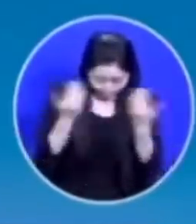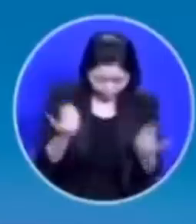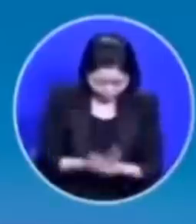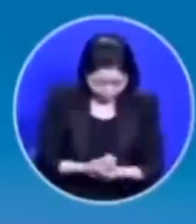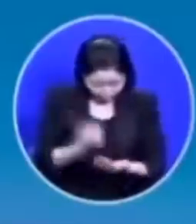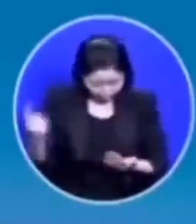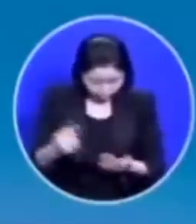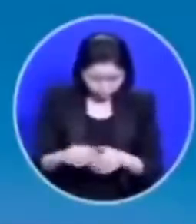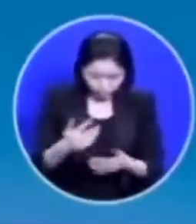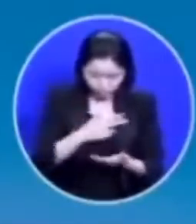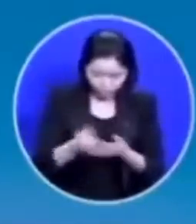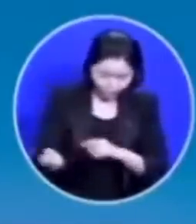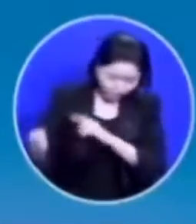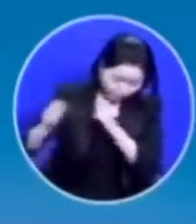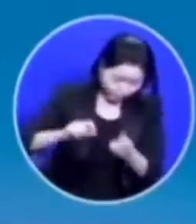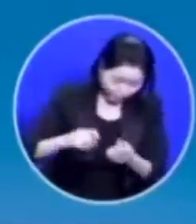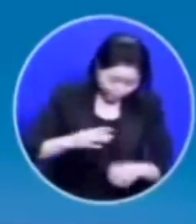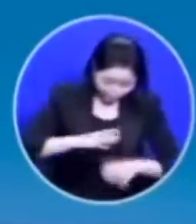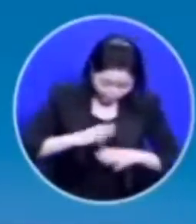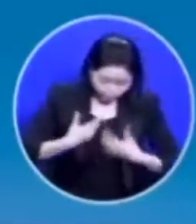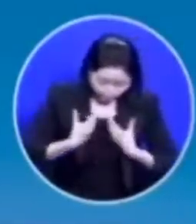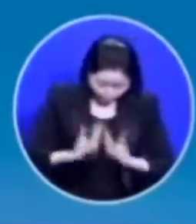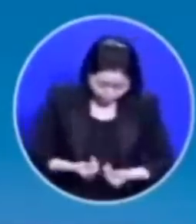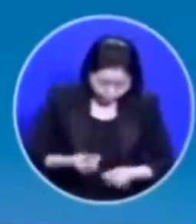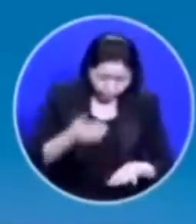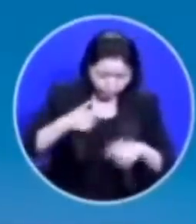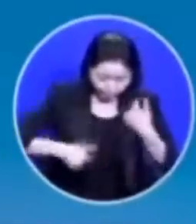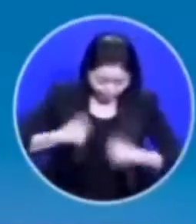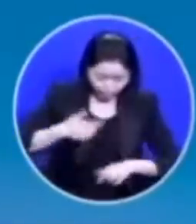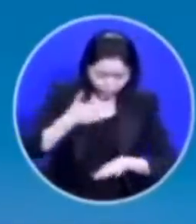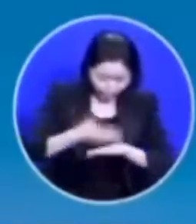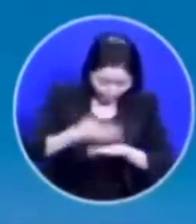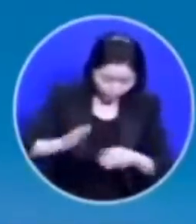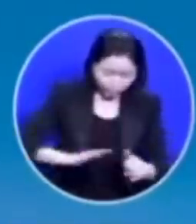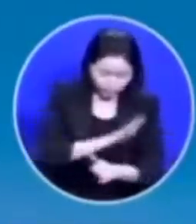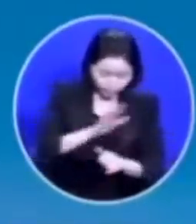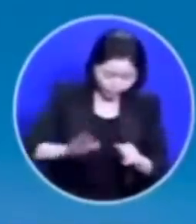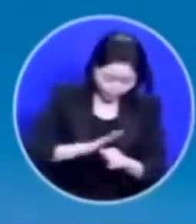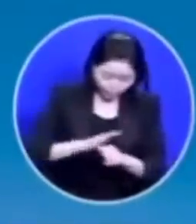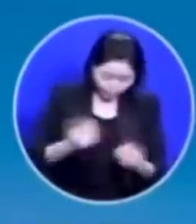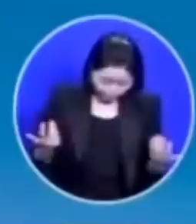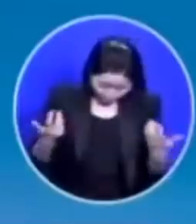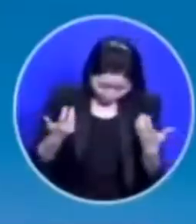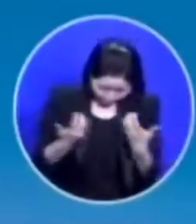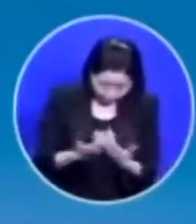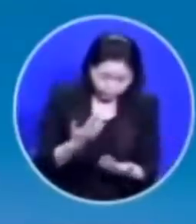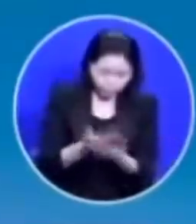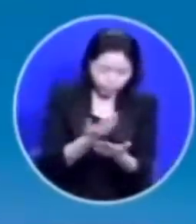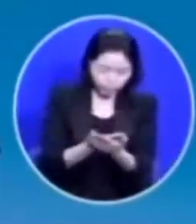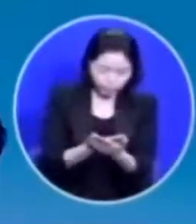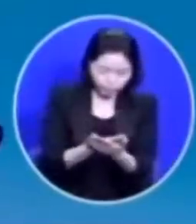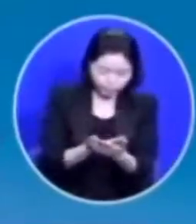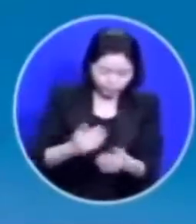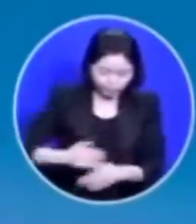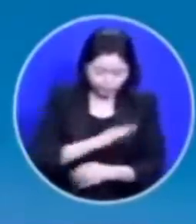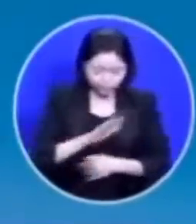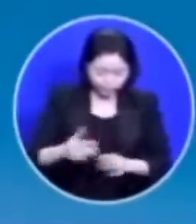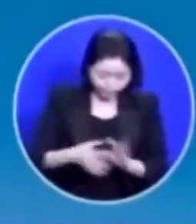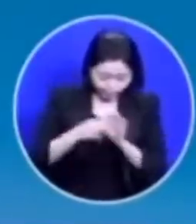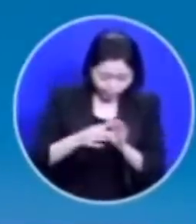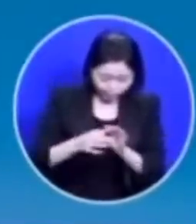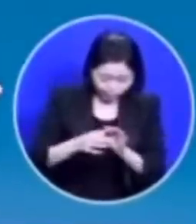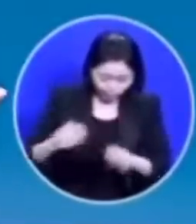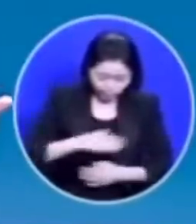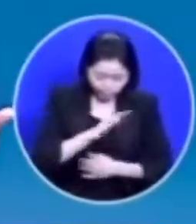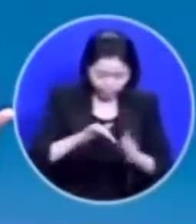주님이 주어 주시는 놀라운 평안과 기쁨과 감사와 사랑으로 만 충만하게 채워 주소서 우리를 통하여 우리의